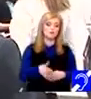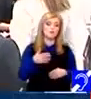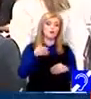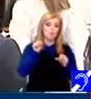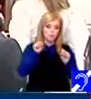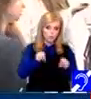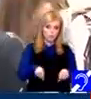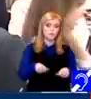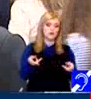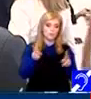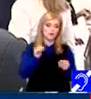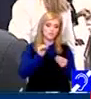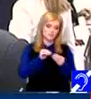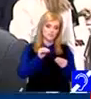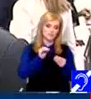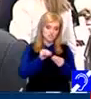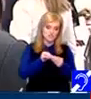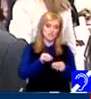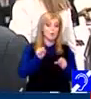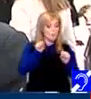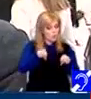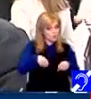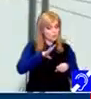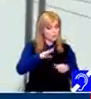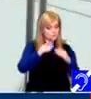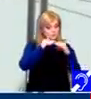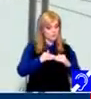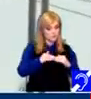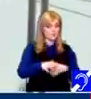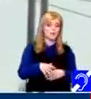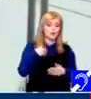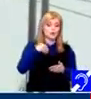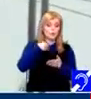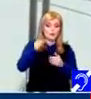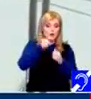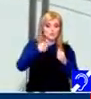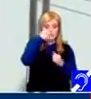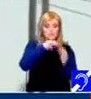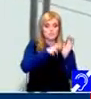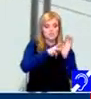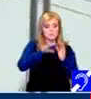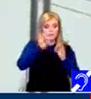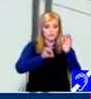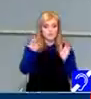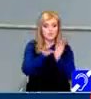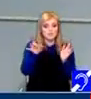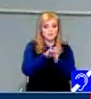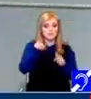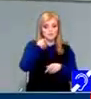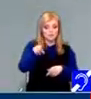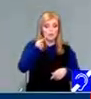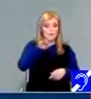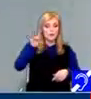pot rămâne la același nivel, ba chiar există premize să fie prețuri mai bune. Să cumpăr în fiecare an 70% din energia electrică de la